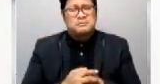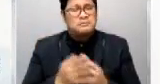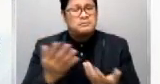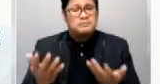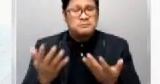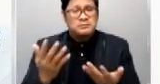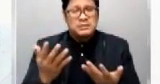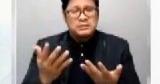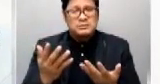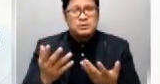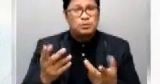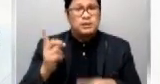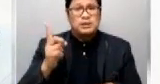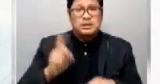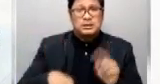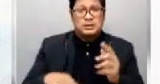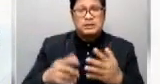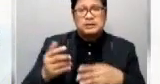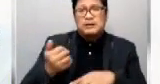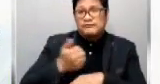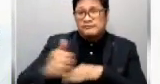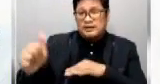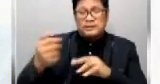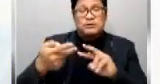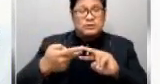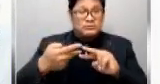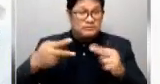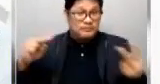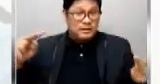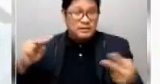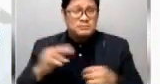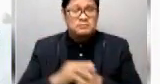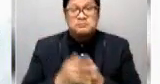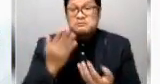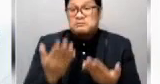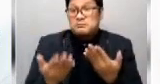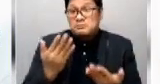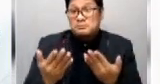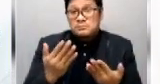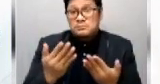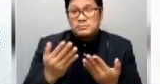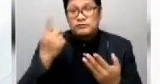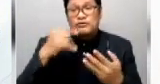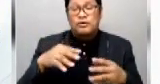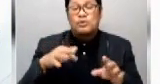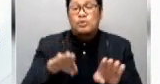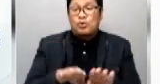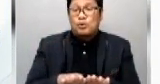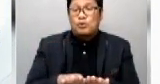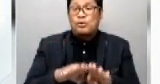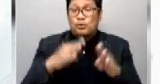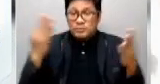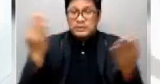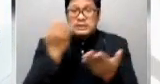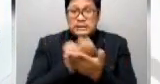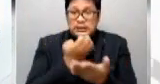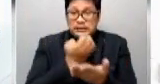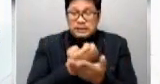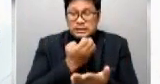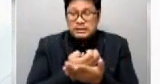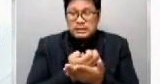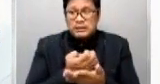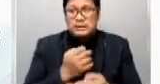lang natin doon sa variant. No? I think dahil doon sa pagbubukas din natin ng economy, actually ang mga